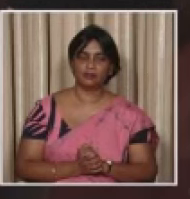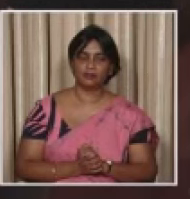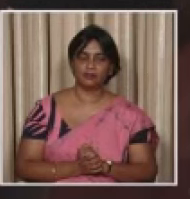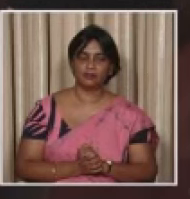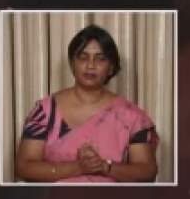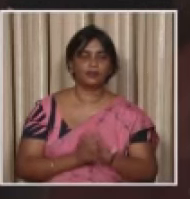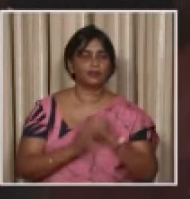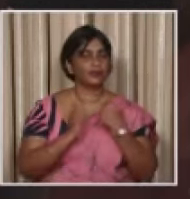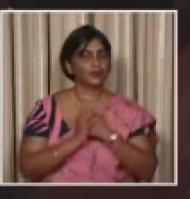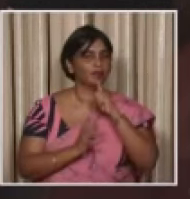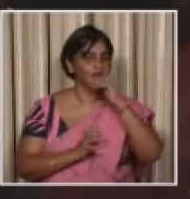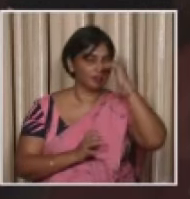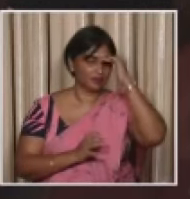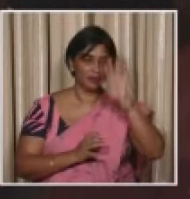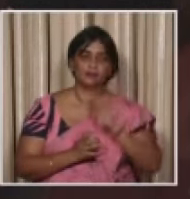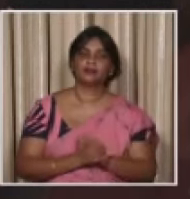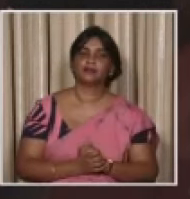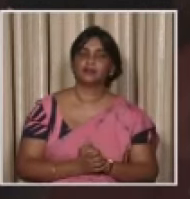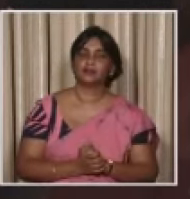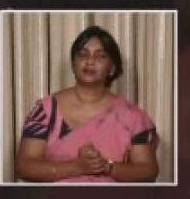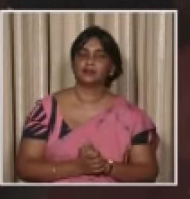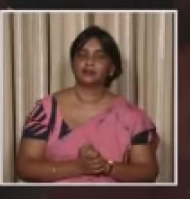ගරු කතානායකතුමනි